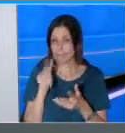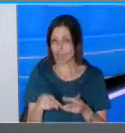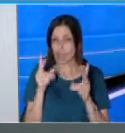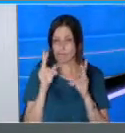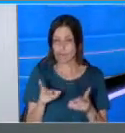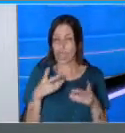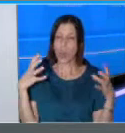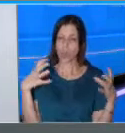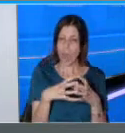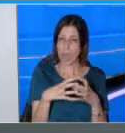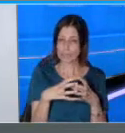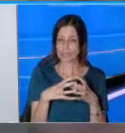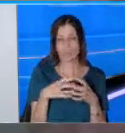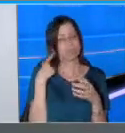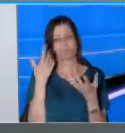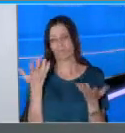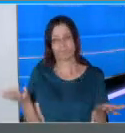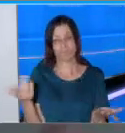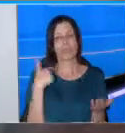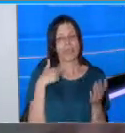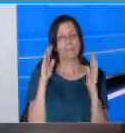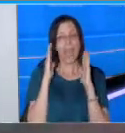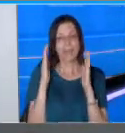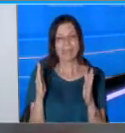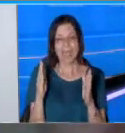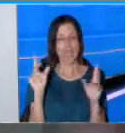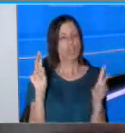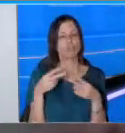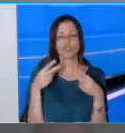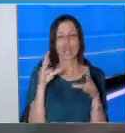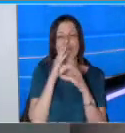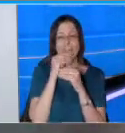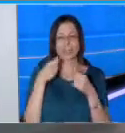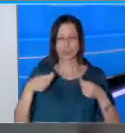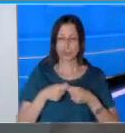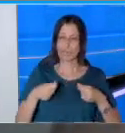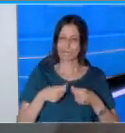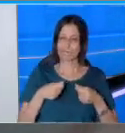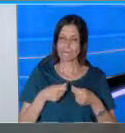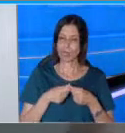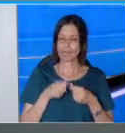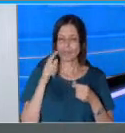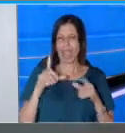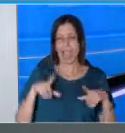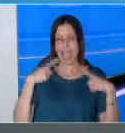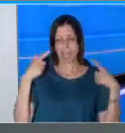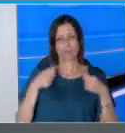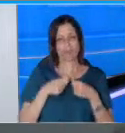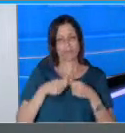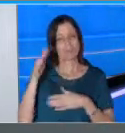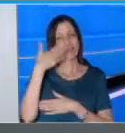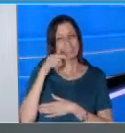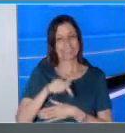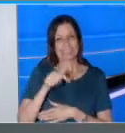עדיין לקואליציה כזו? אני לא יודעת. אני מאמינה שאי אפשר לדבר על שותפות ומרקם חיים משותפים במדינת